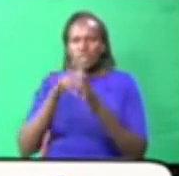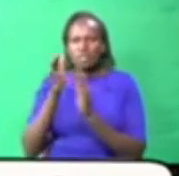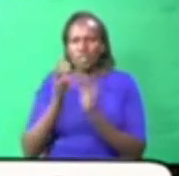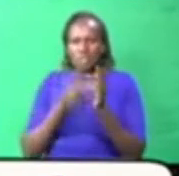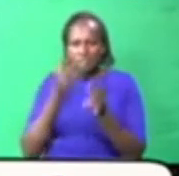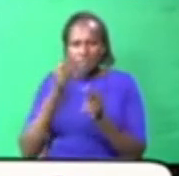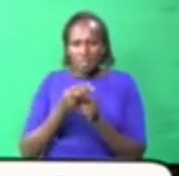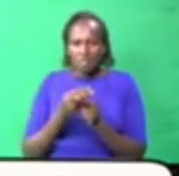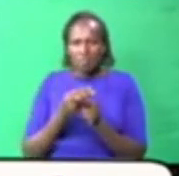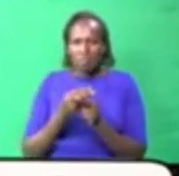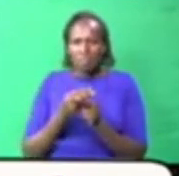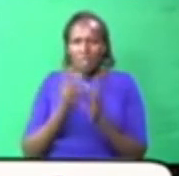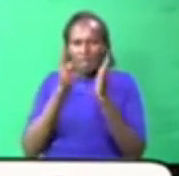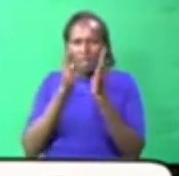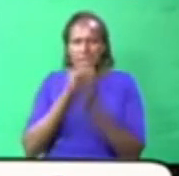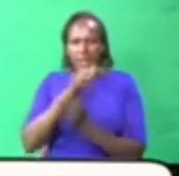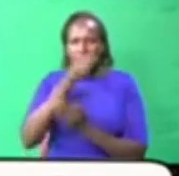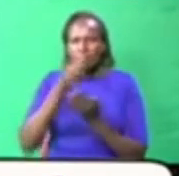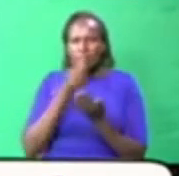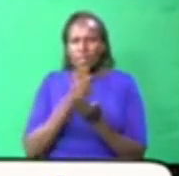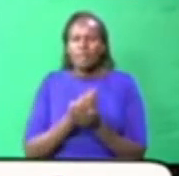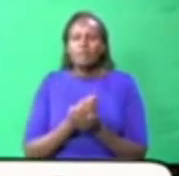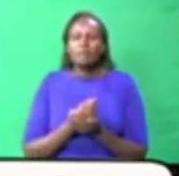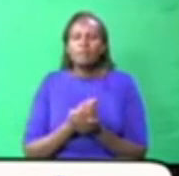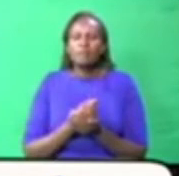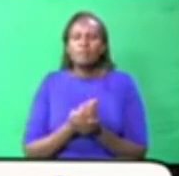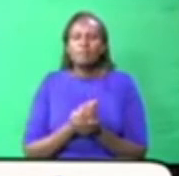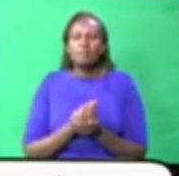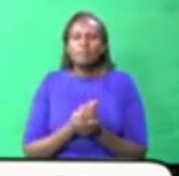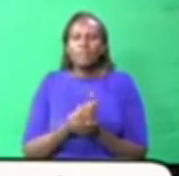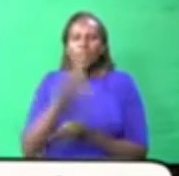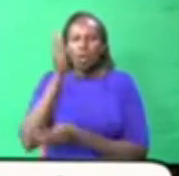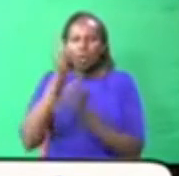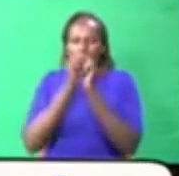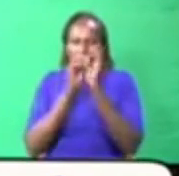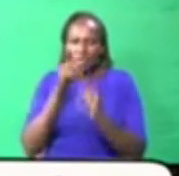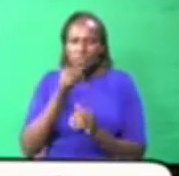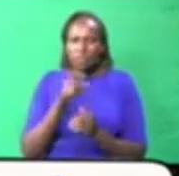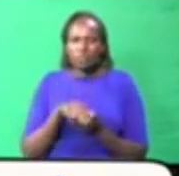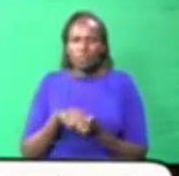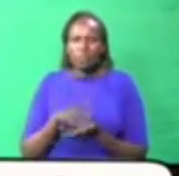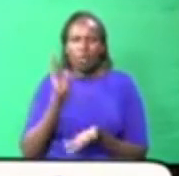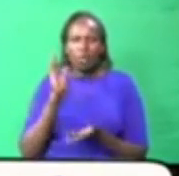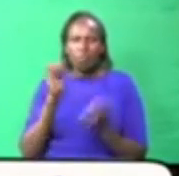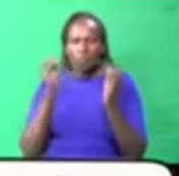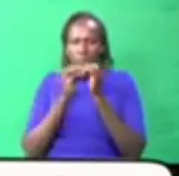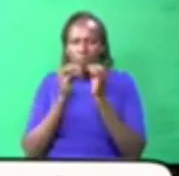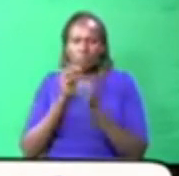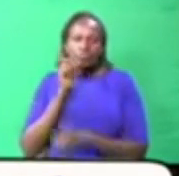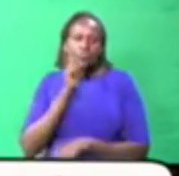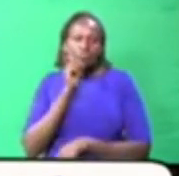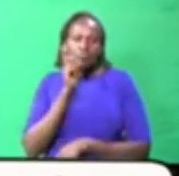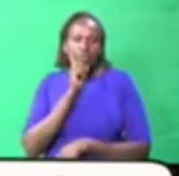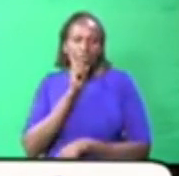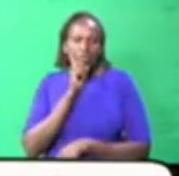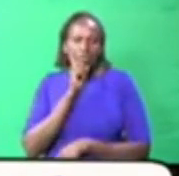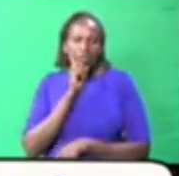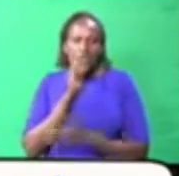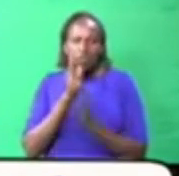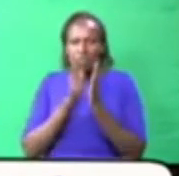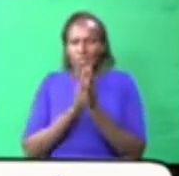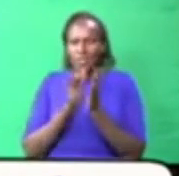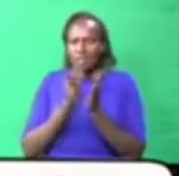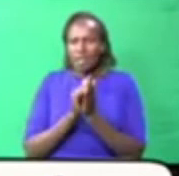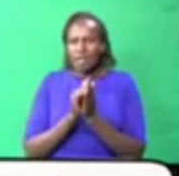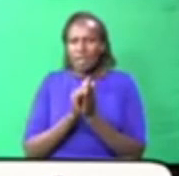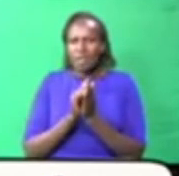Kristo. Amen. Amen. Amen. God bless you so much. Tutakutana siku ya kesho. Tungeomba kwamba